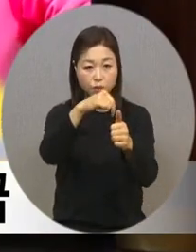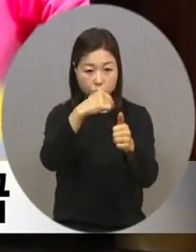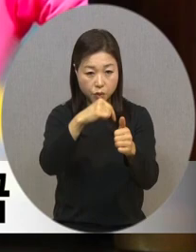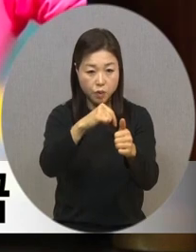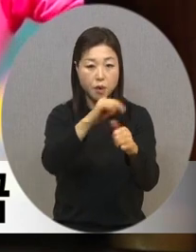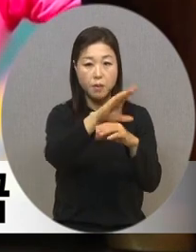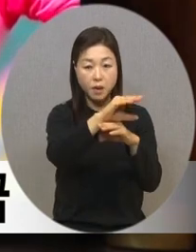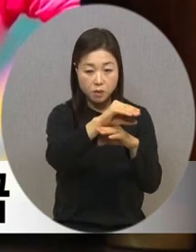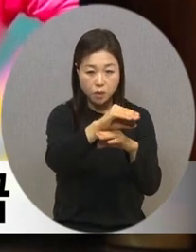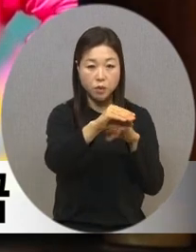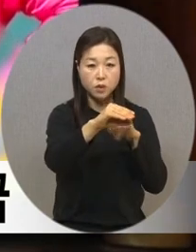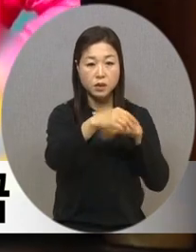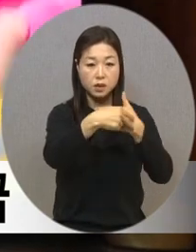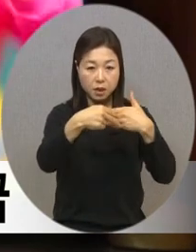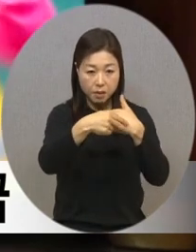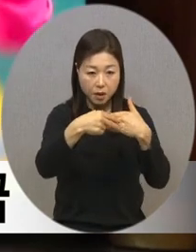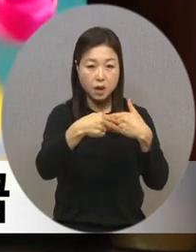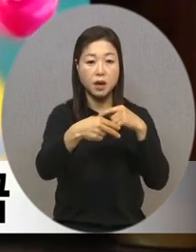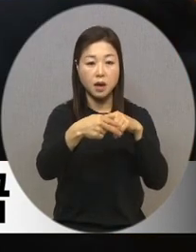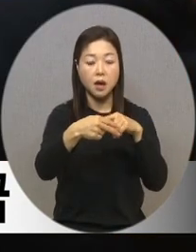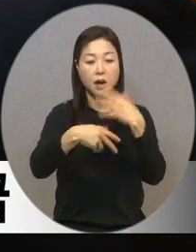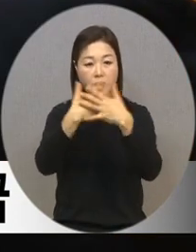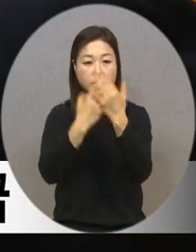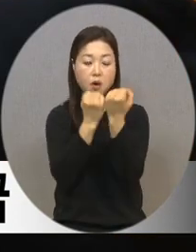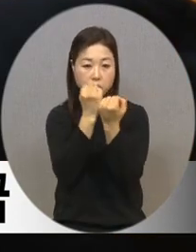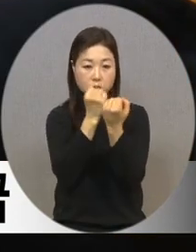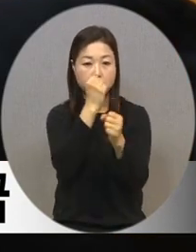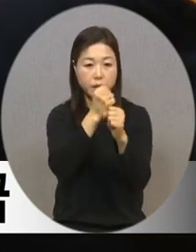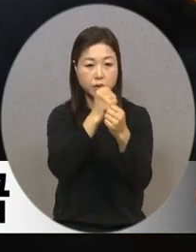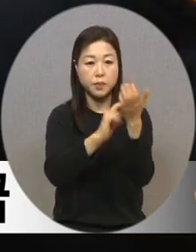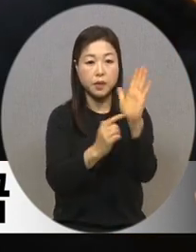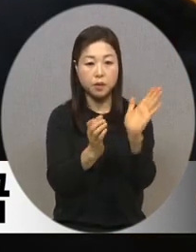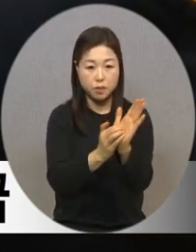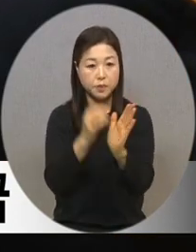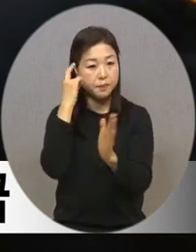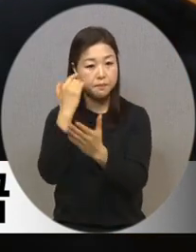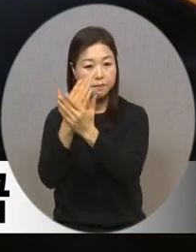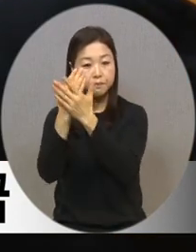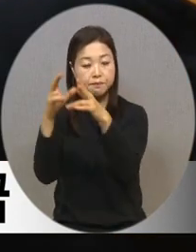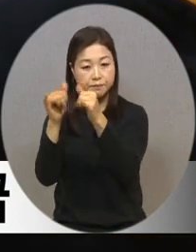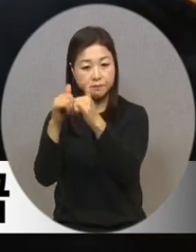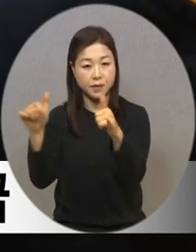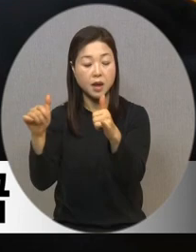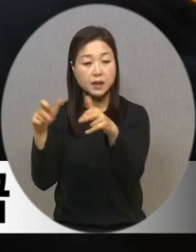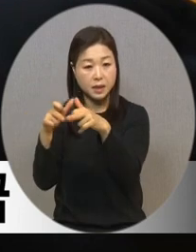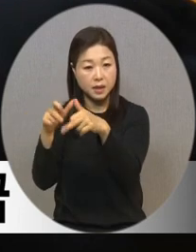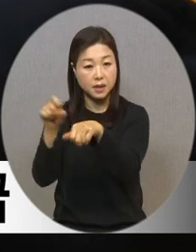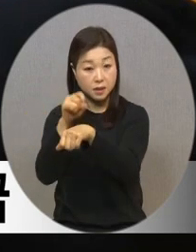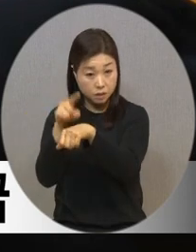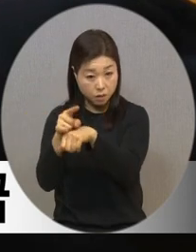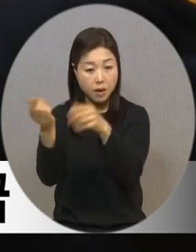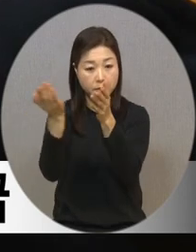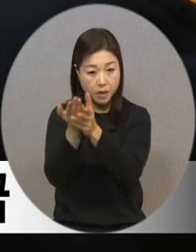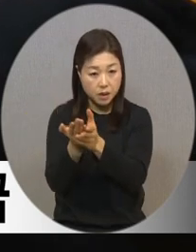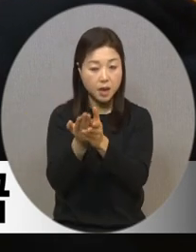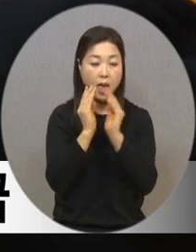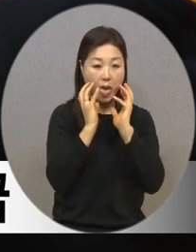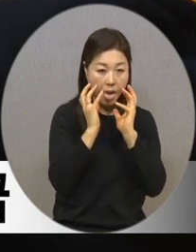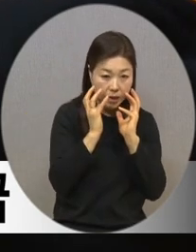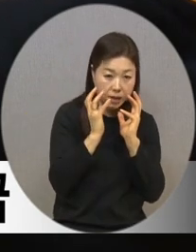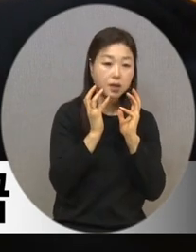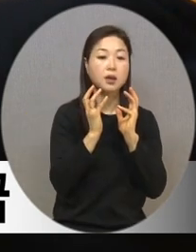자막과 화면 해설로 제작해 보급했습니다. 아울러 발달장애인의 장애 특성을 고려해 영유아기,